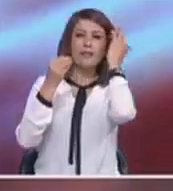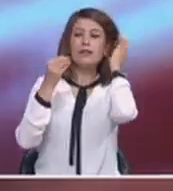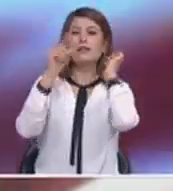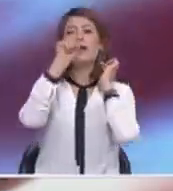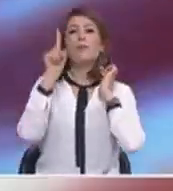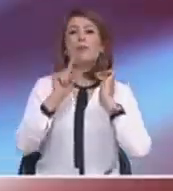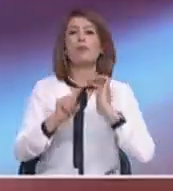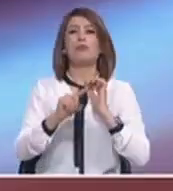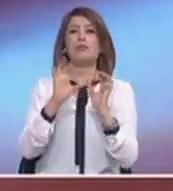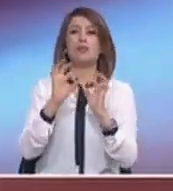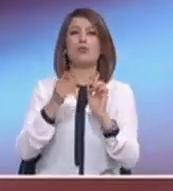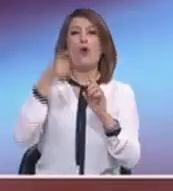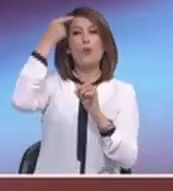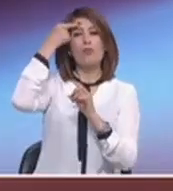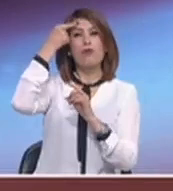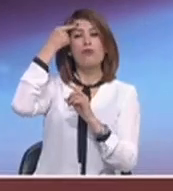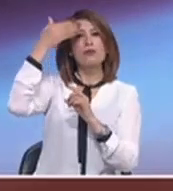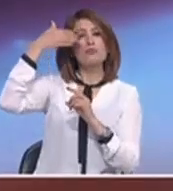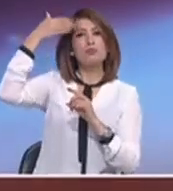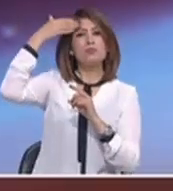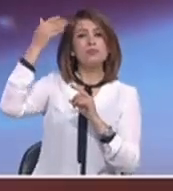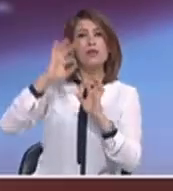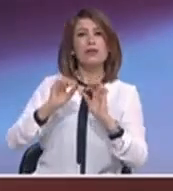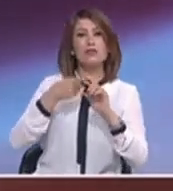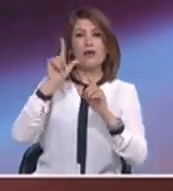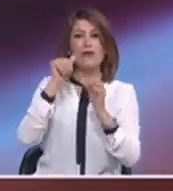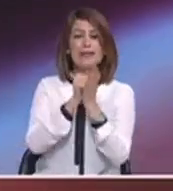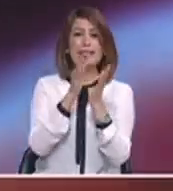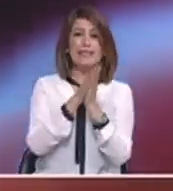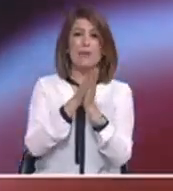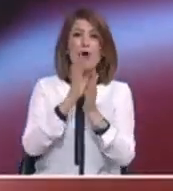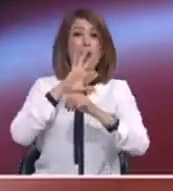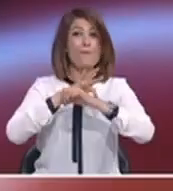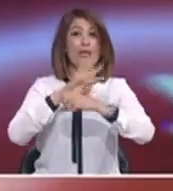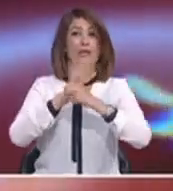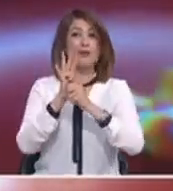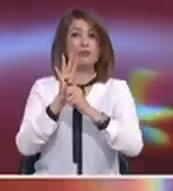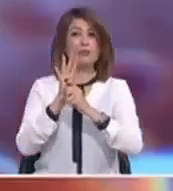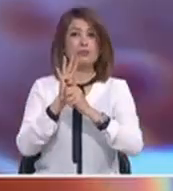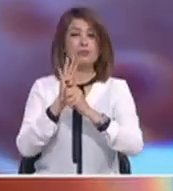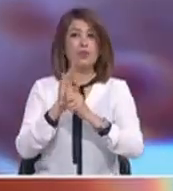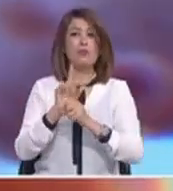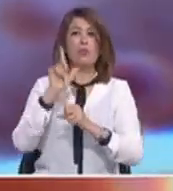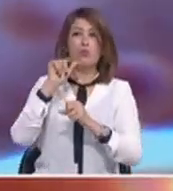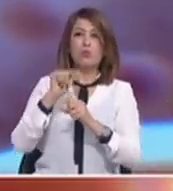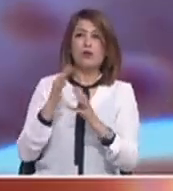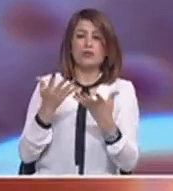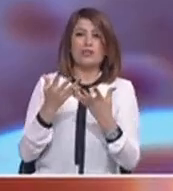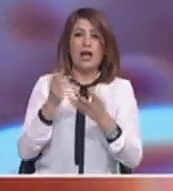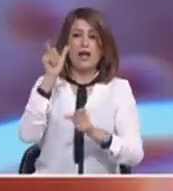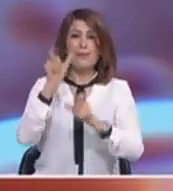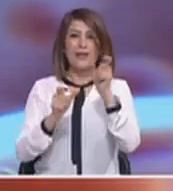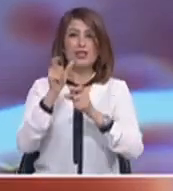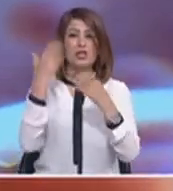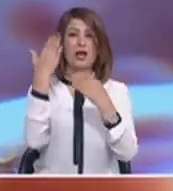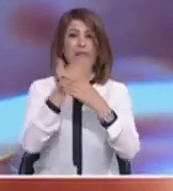معينه نشوفوا اعرف خلينا نفكر في الحالات اللي